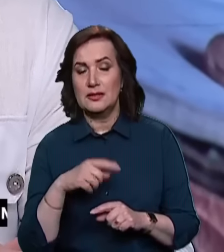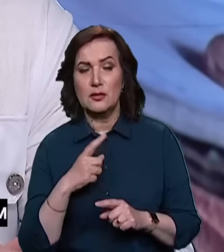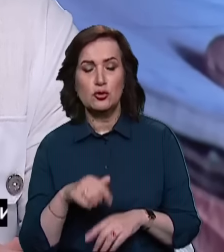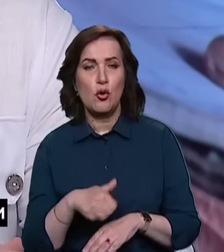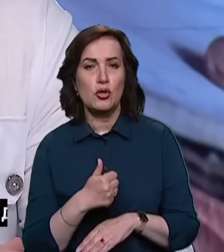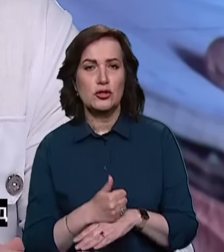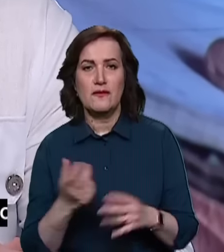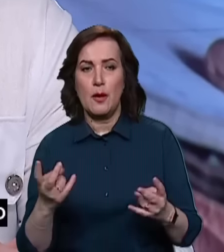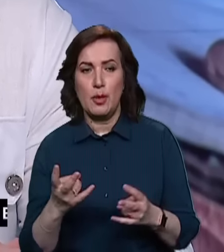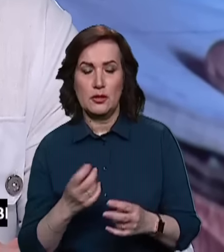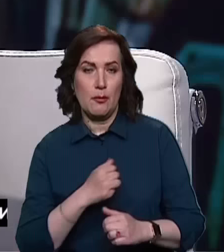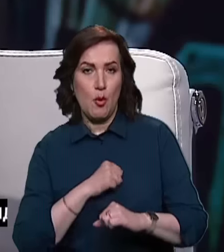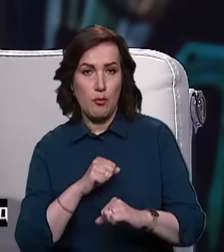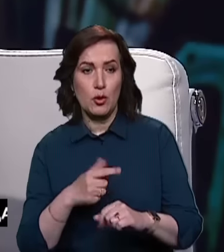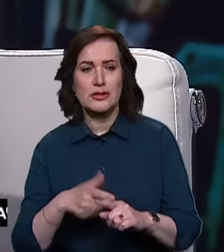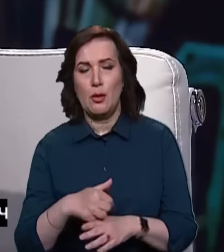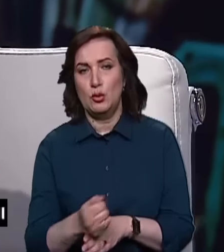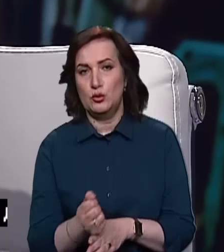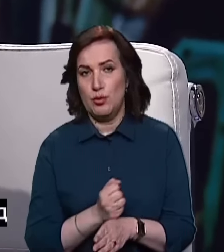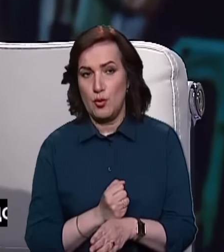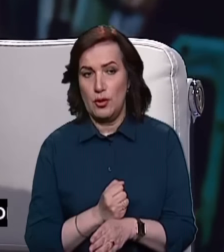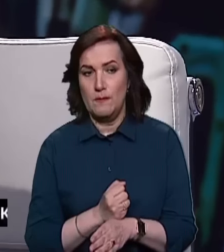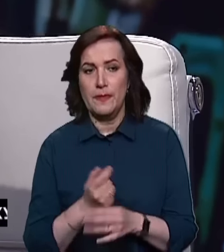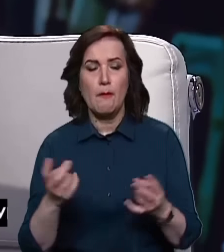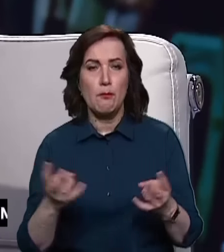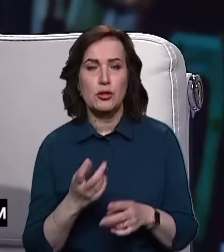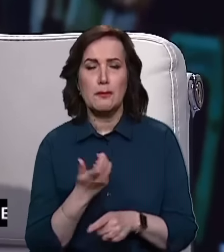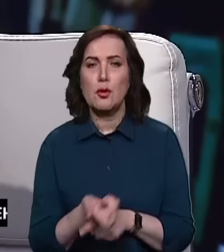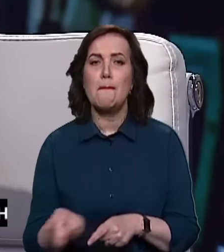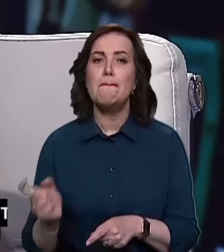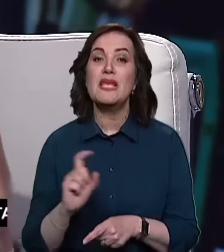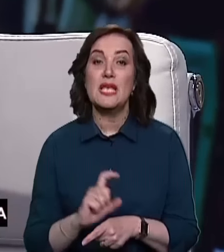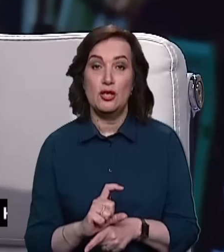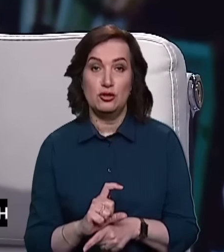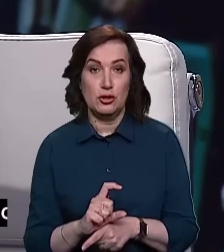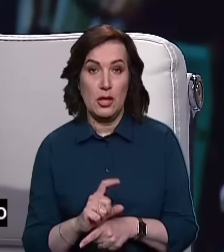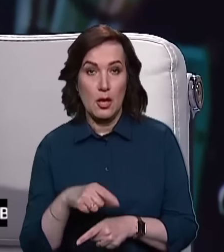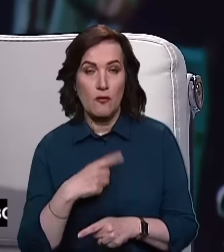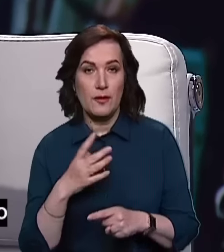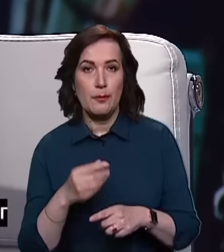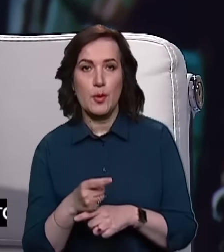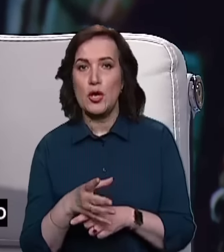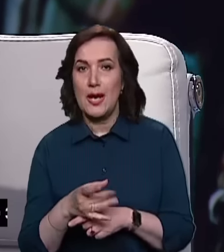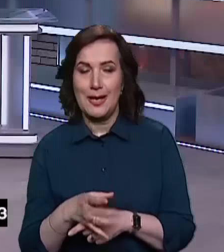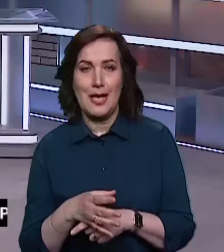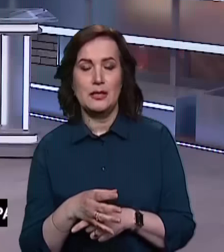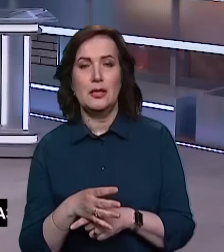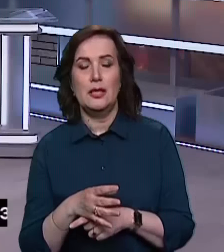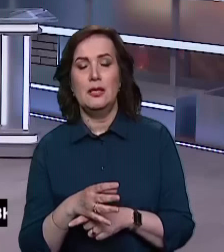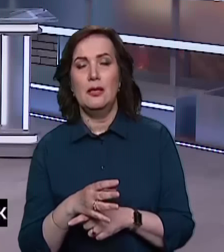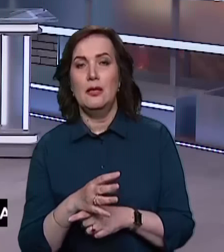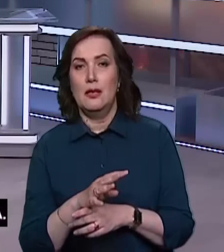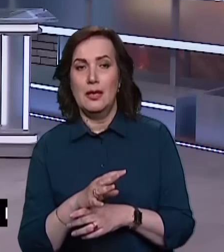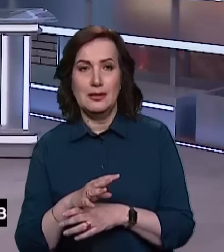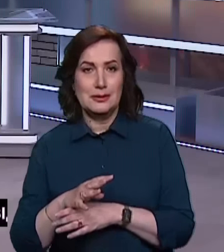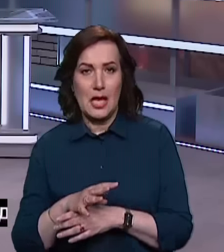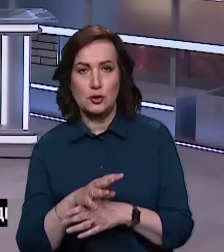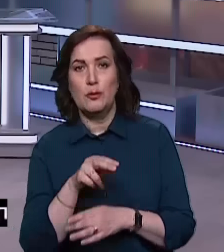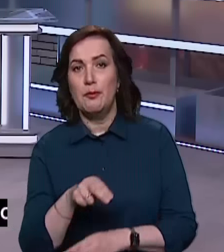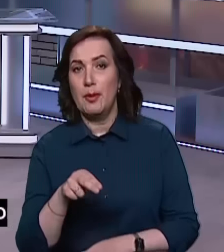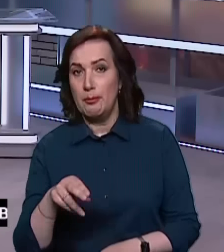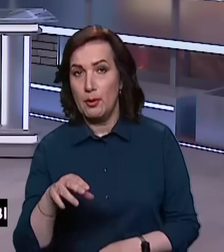що основна потреба сил оборони – озброєння. Його потрібно більше. Говорив про ракети, артилерію, засоби,